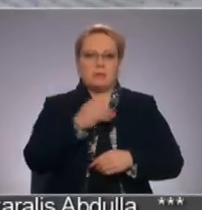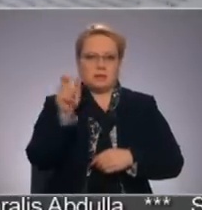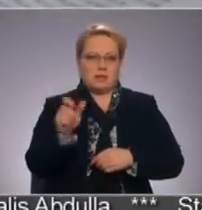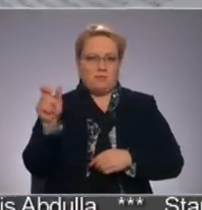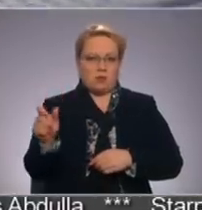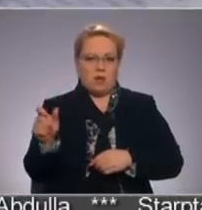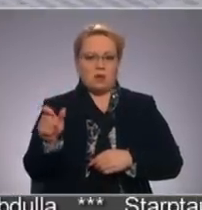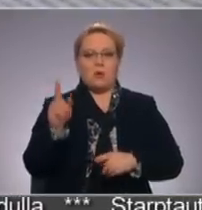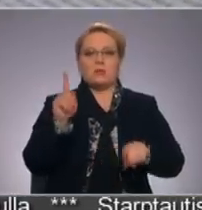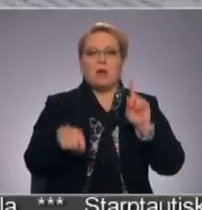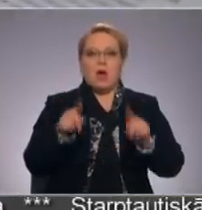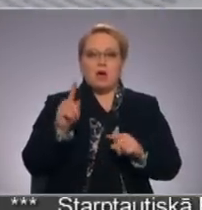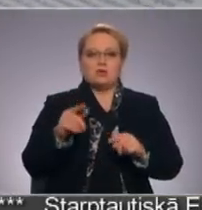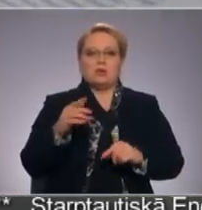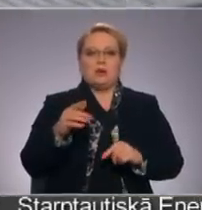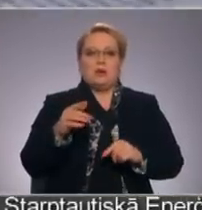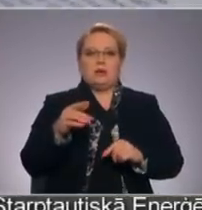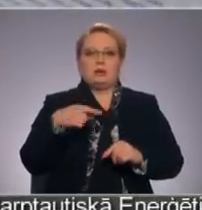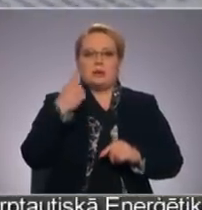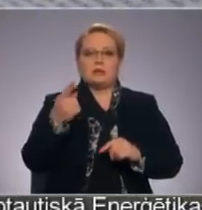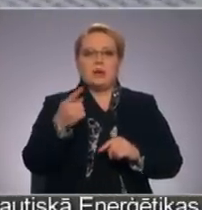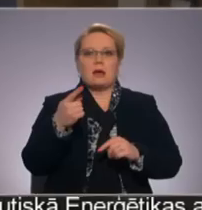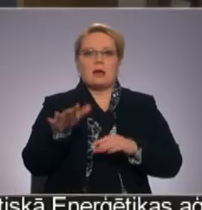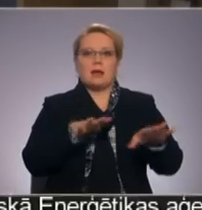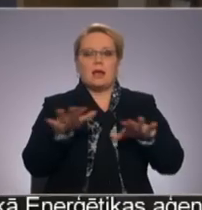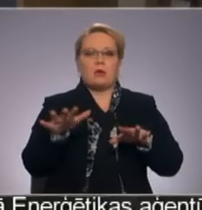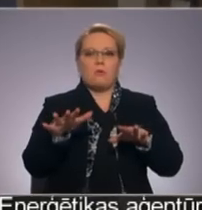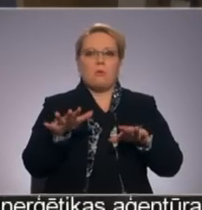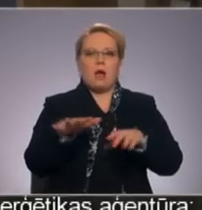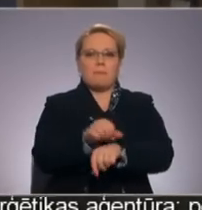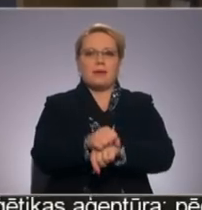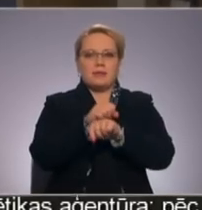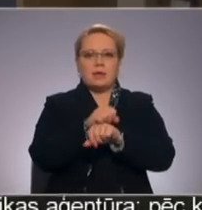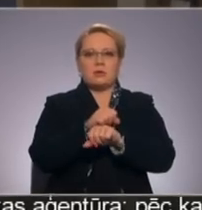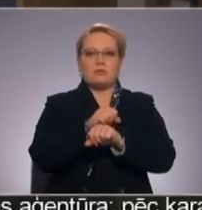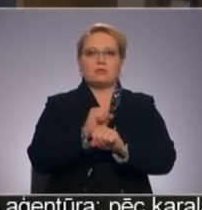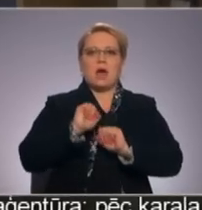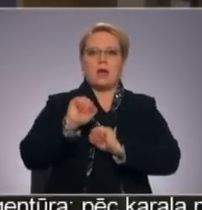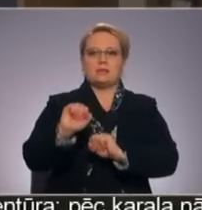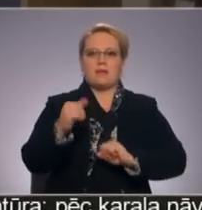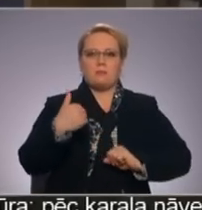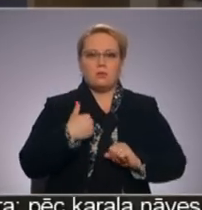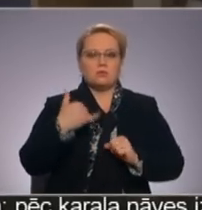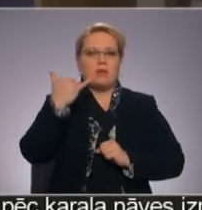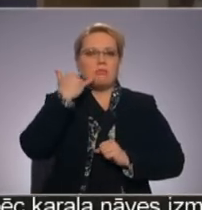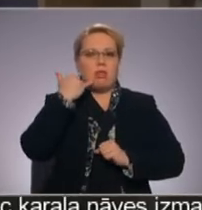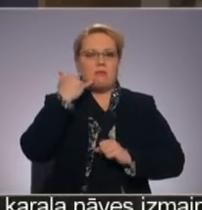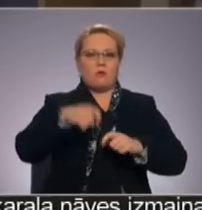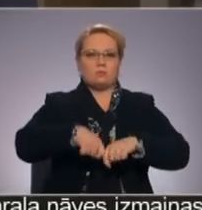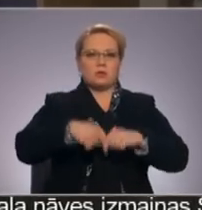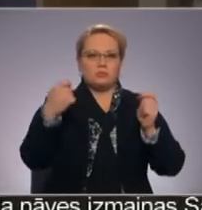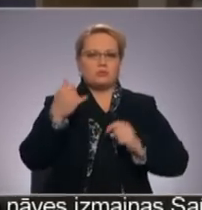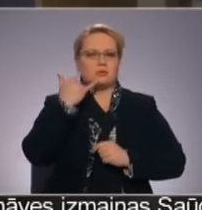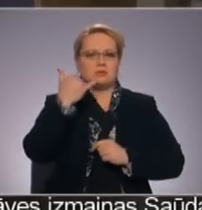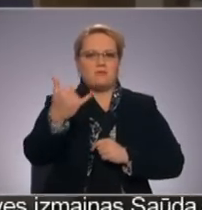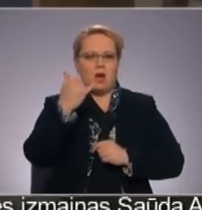iedzīvotāju. Daži te, savus mini mītiņus pat rīkoju. Es saku, aizstāviet mūs. Telefons vienkārši plīst pušu,